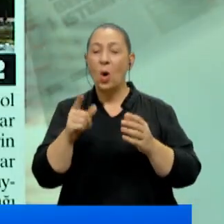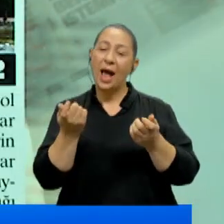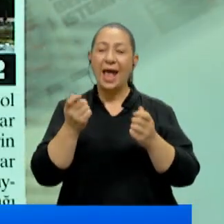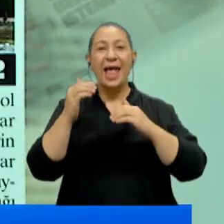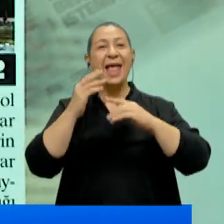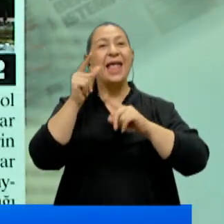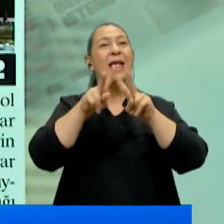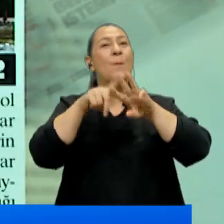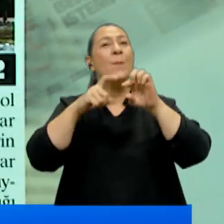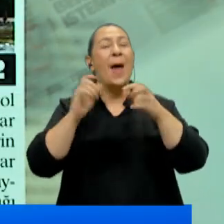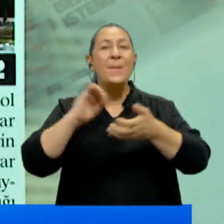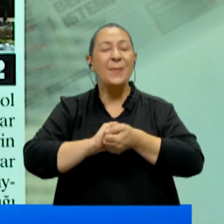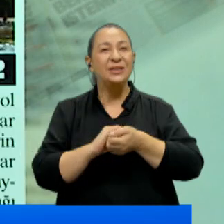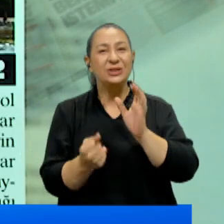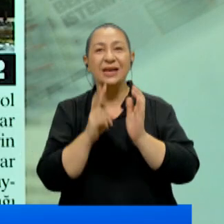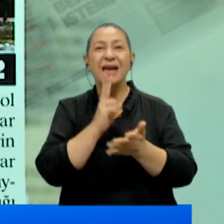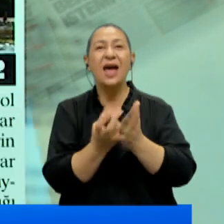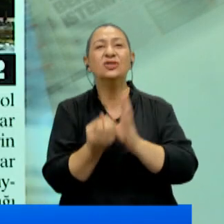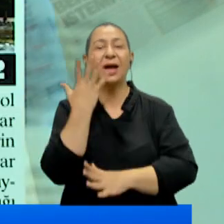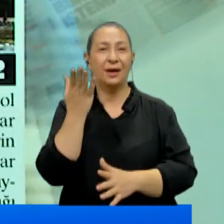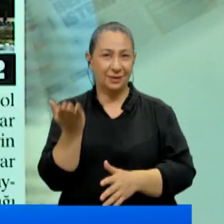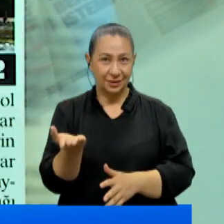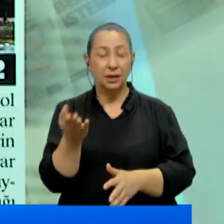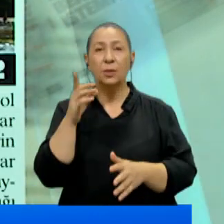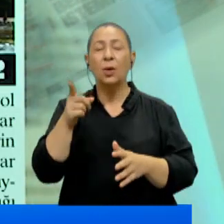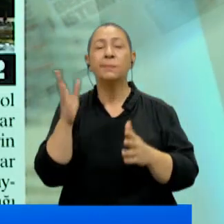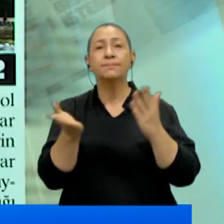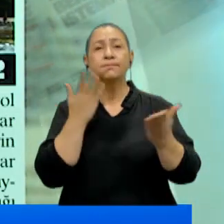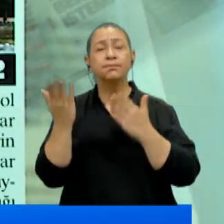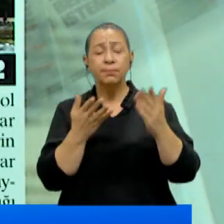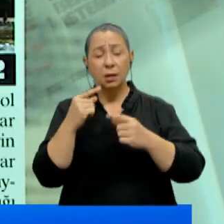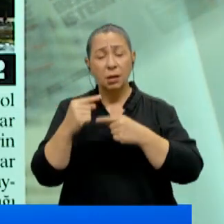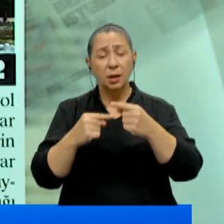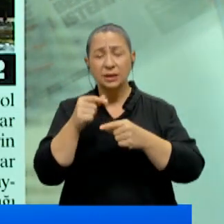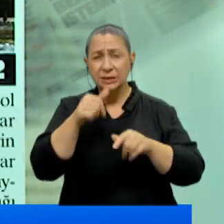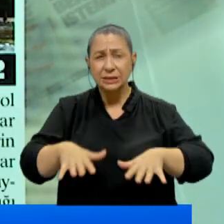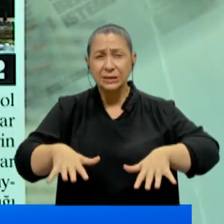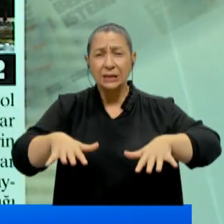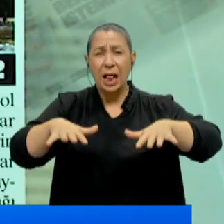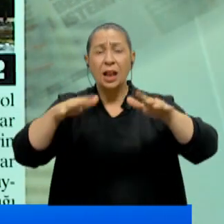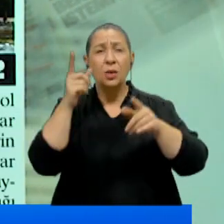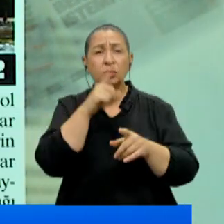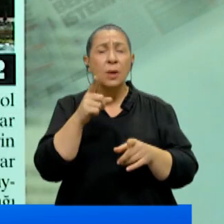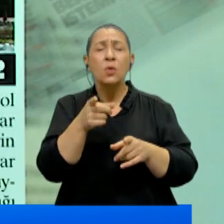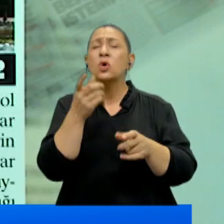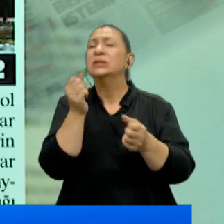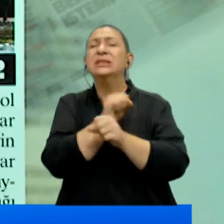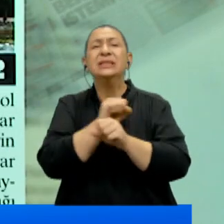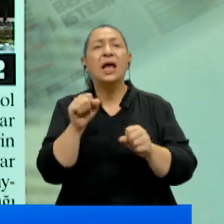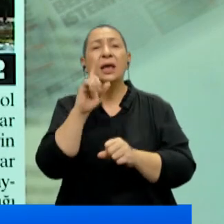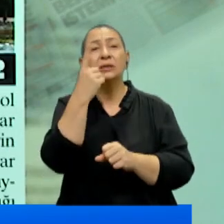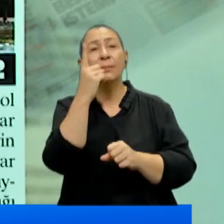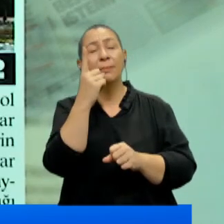çıkartanlar. Karar Gazetesi'ndeki haberin başlığı. İhmaller zinciriyle gelen sel felaketinde faturanın